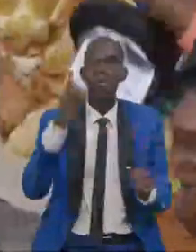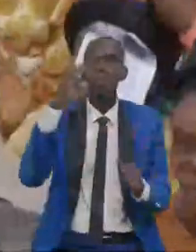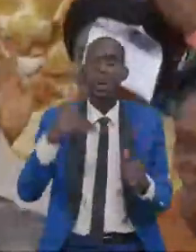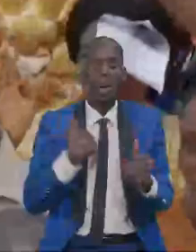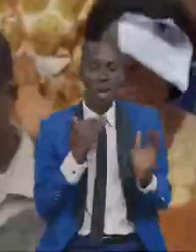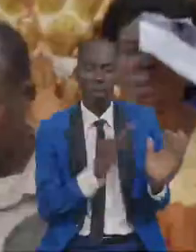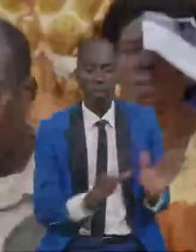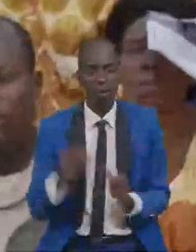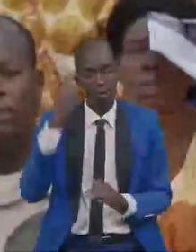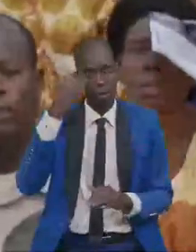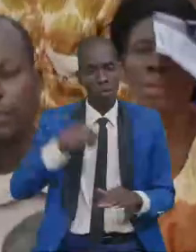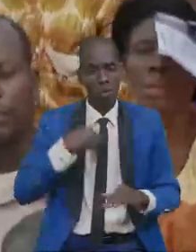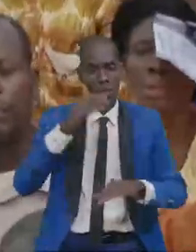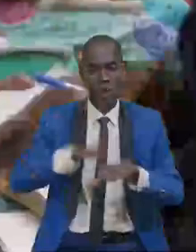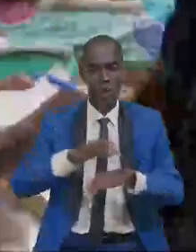terre.